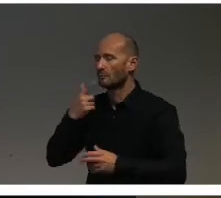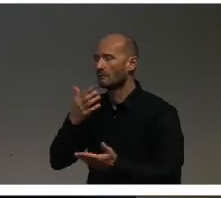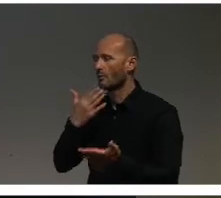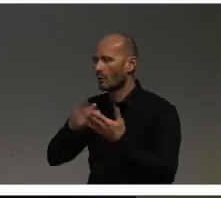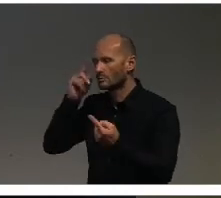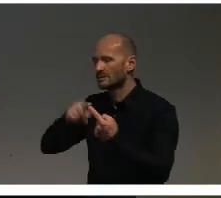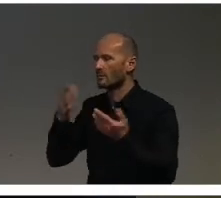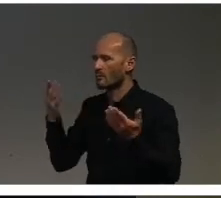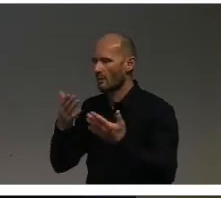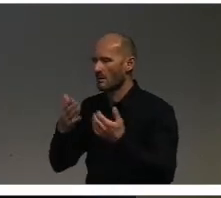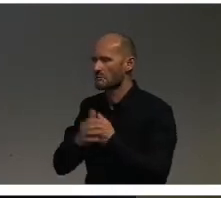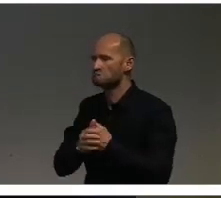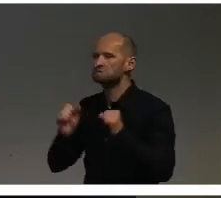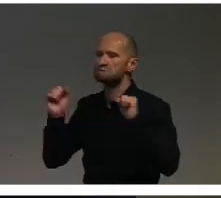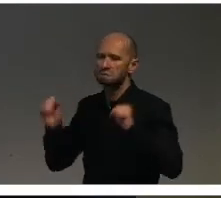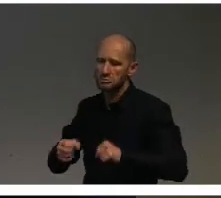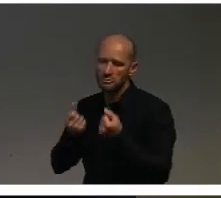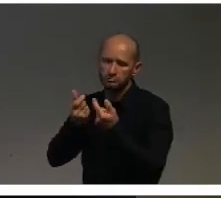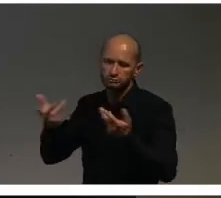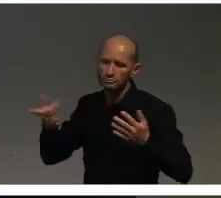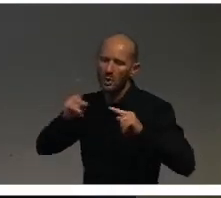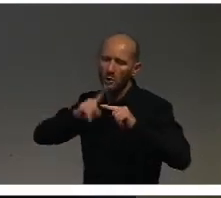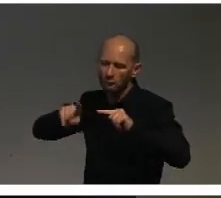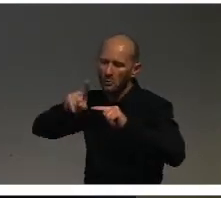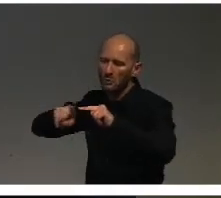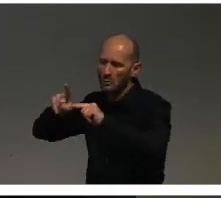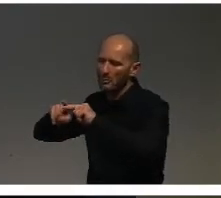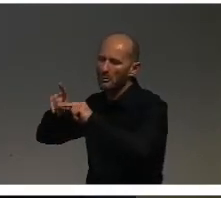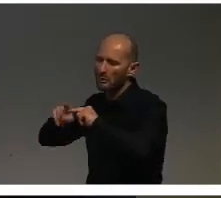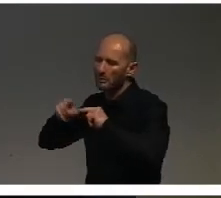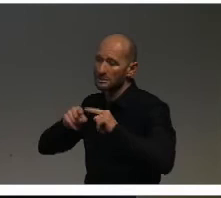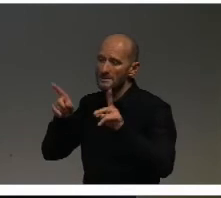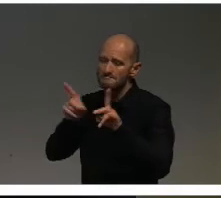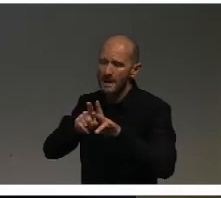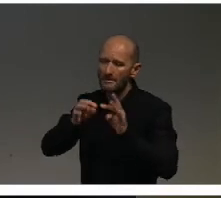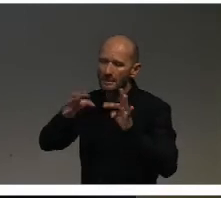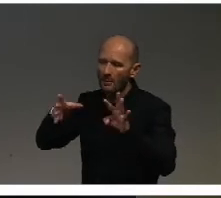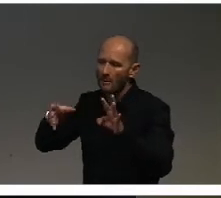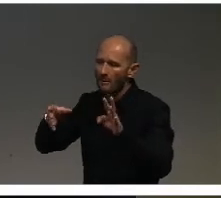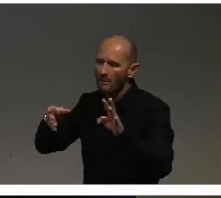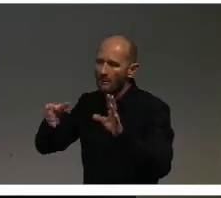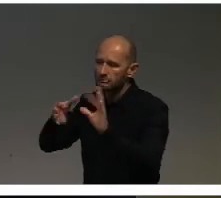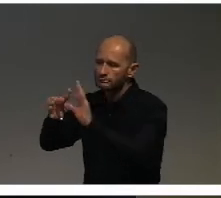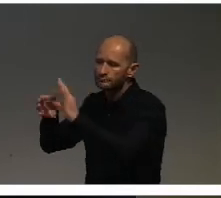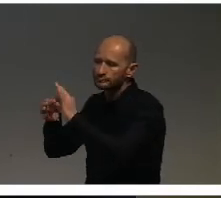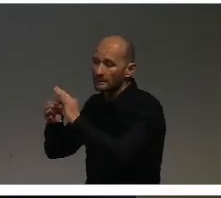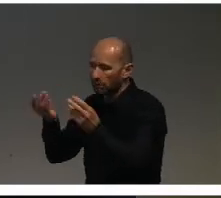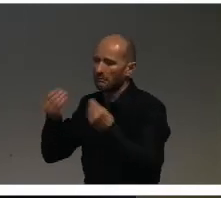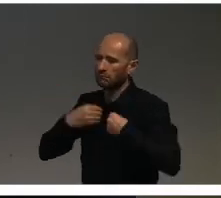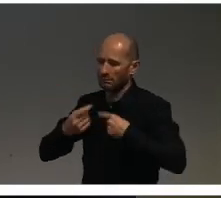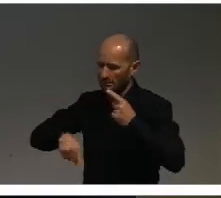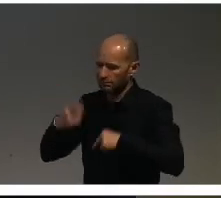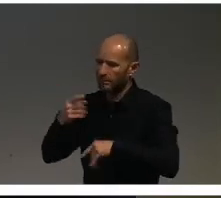peuvent contribuer de manière concomitante à l'apparition des pathologies. Tout à l'heure, je vous ai dit